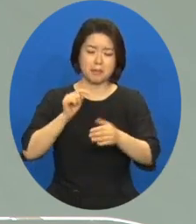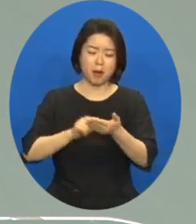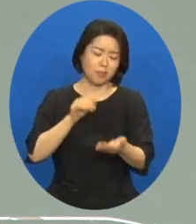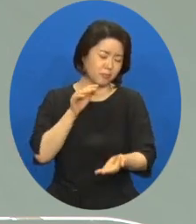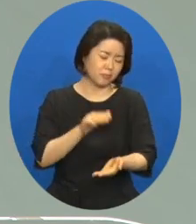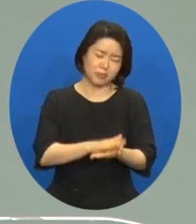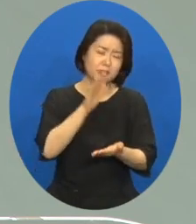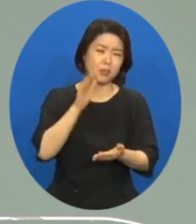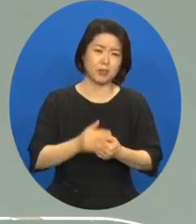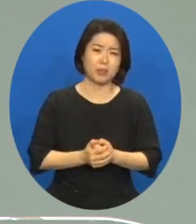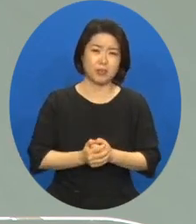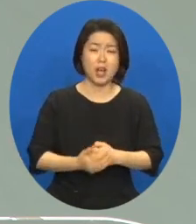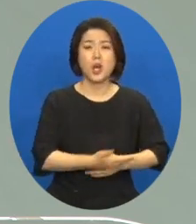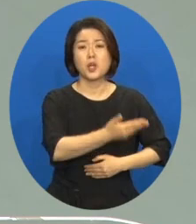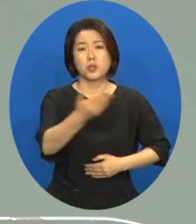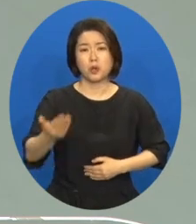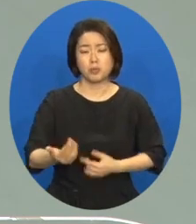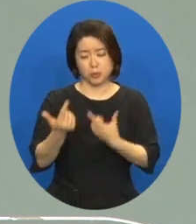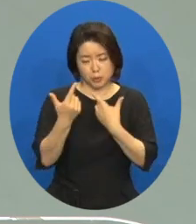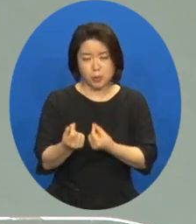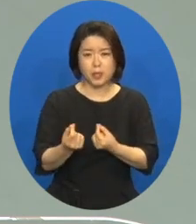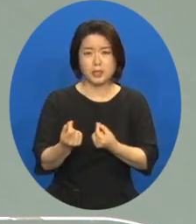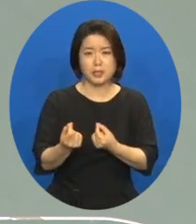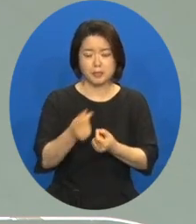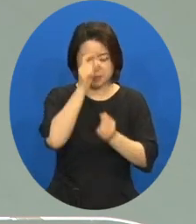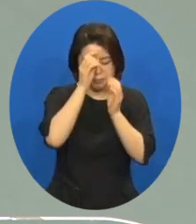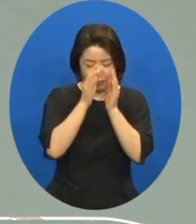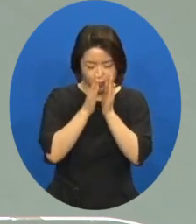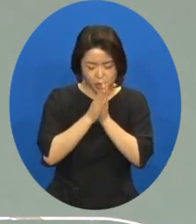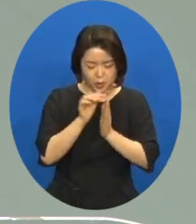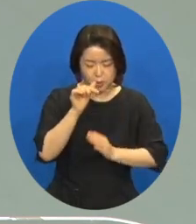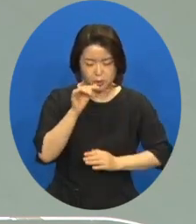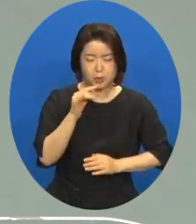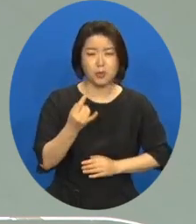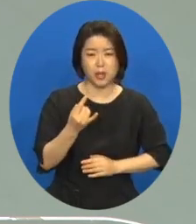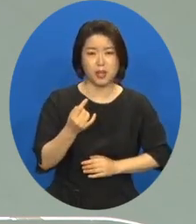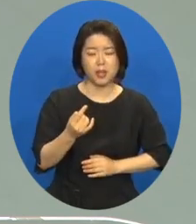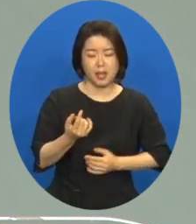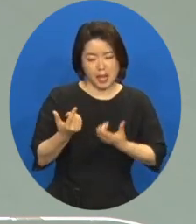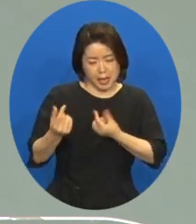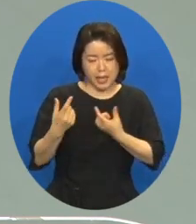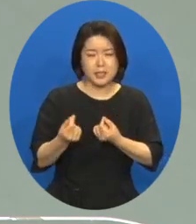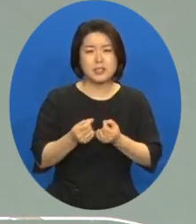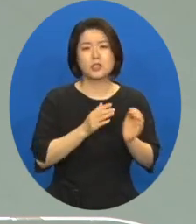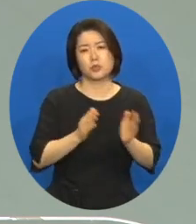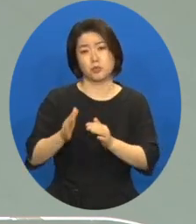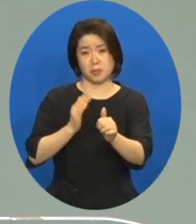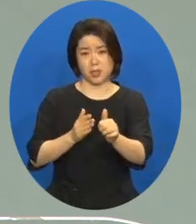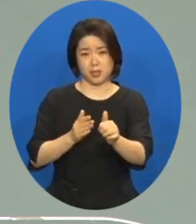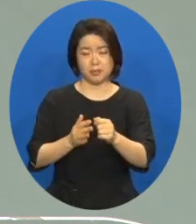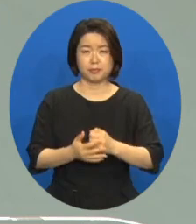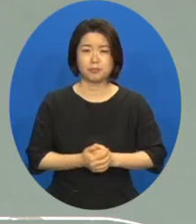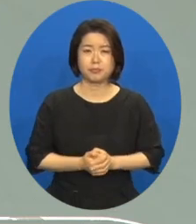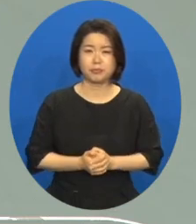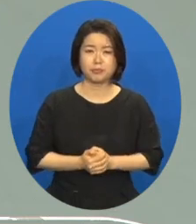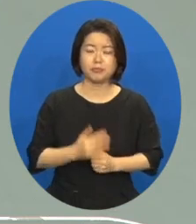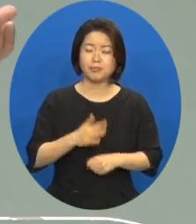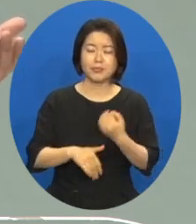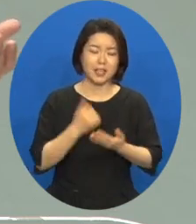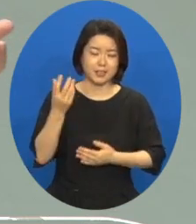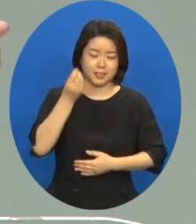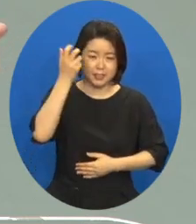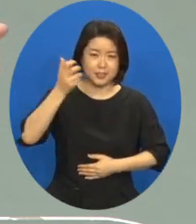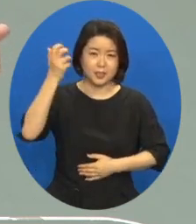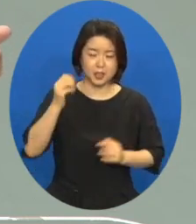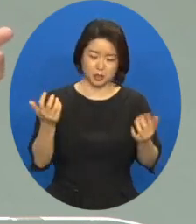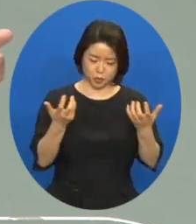뜨거워집니다. 여러분도 기도를 준비하셔야 돼요. 지금도 같이 기도하십시다. 하나님, 성령의 충만한